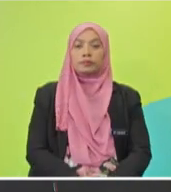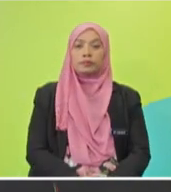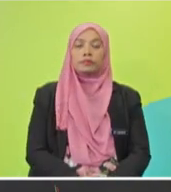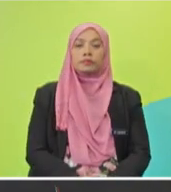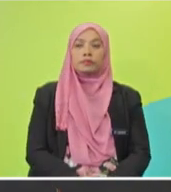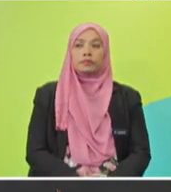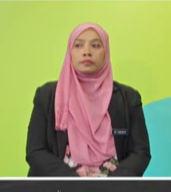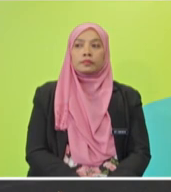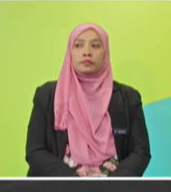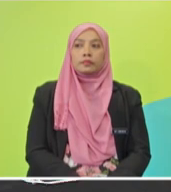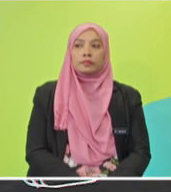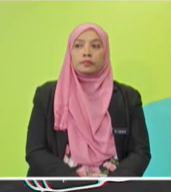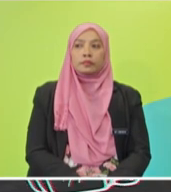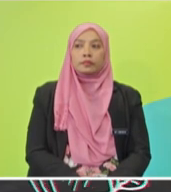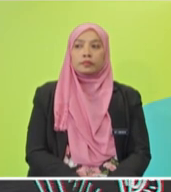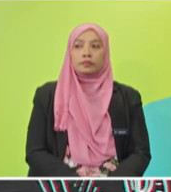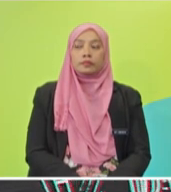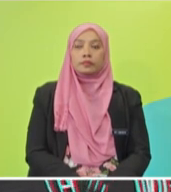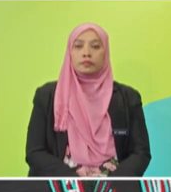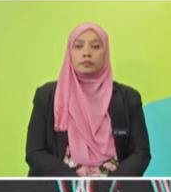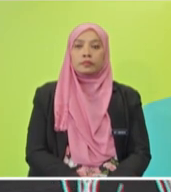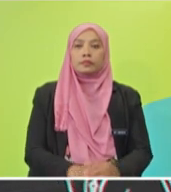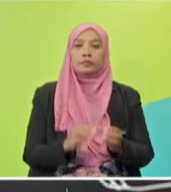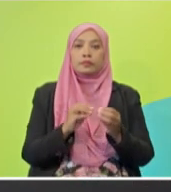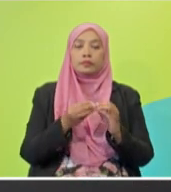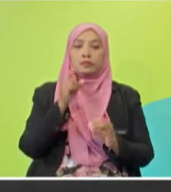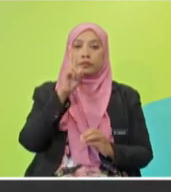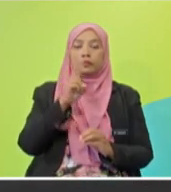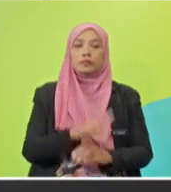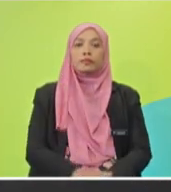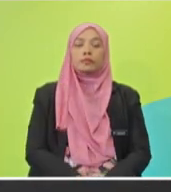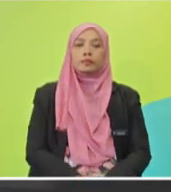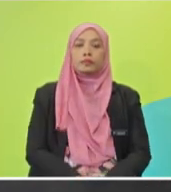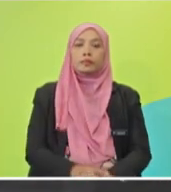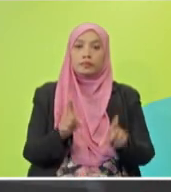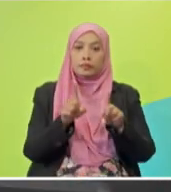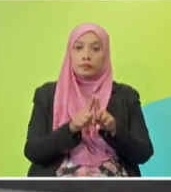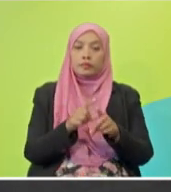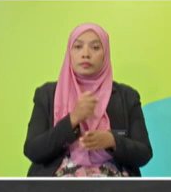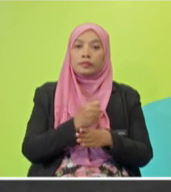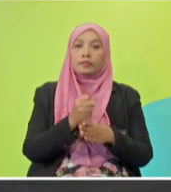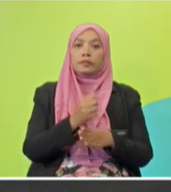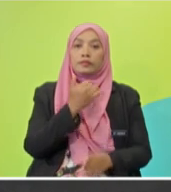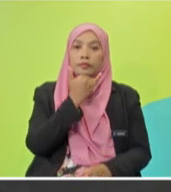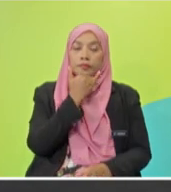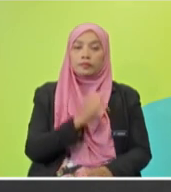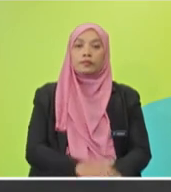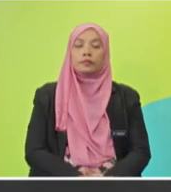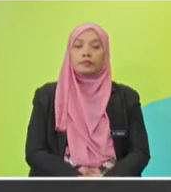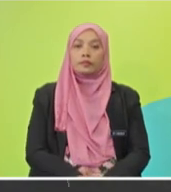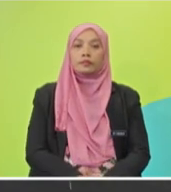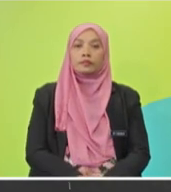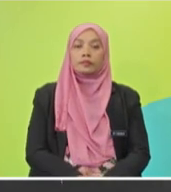yang kedua yang ni kata tak setara ni. 5 dengan 3. 5 nisbah 3. Okey, dekat sini kalau